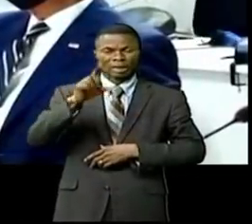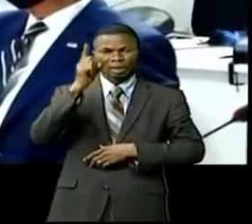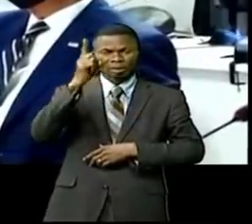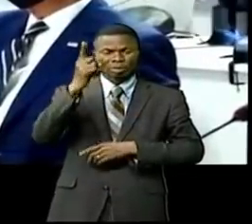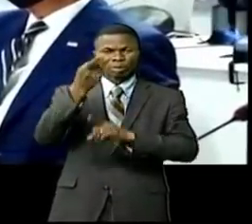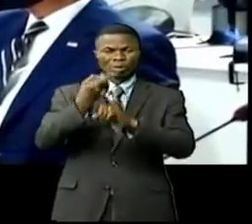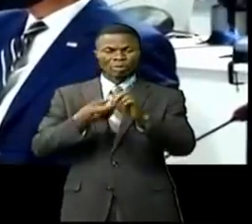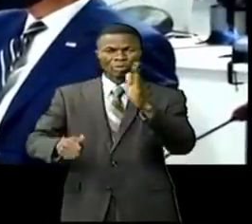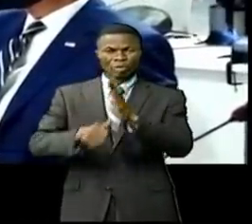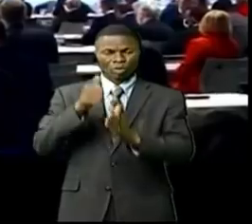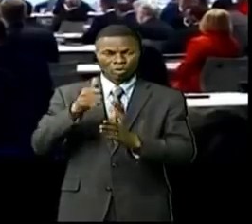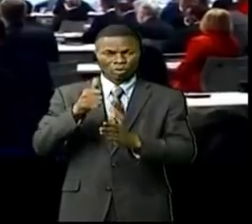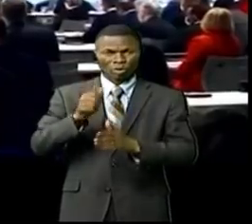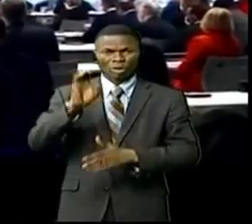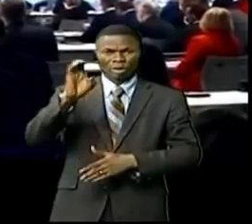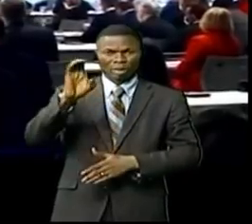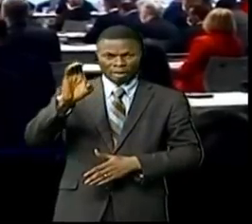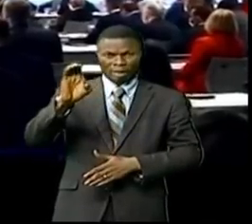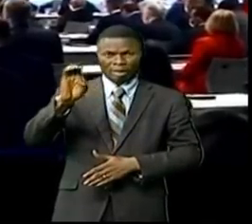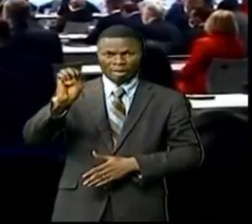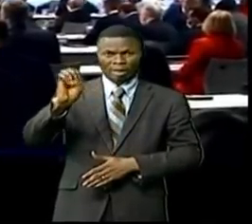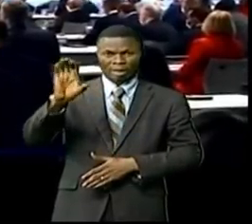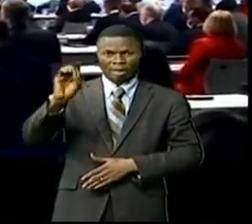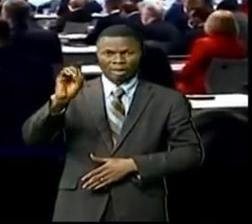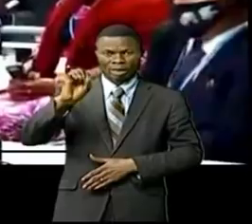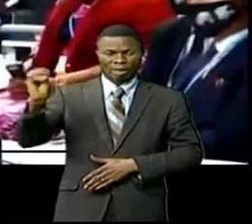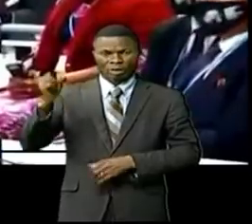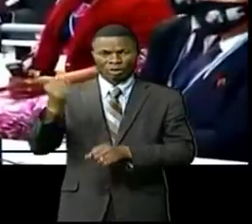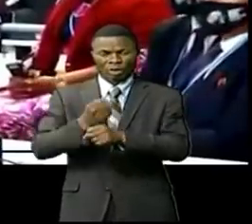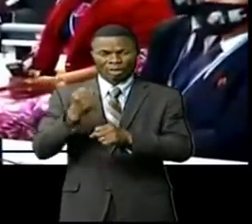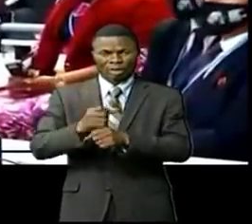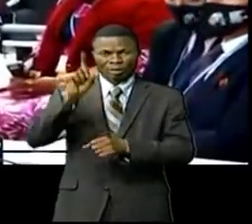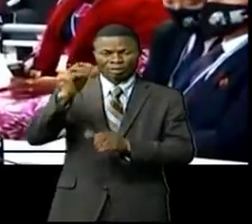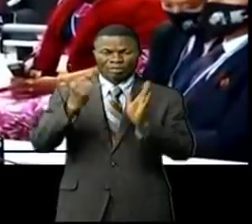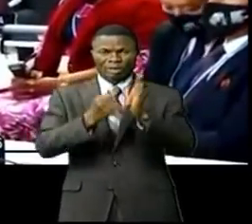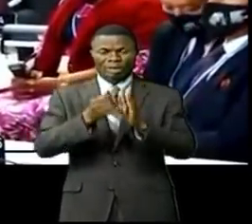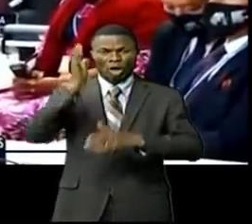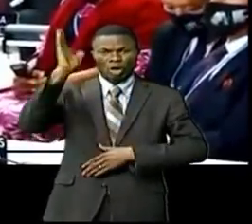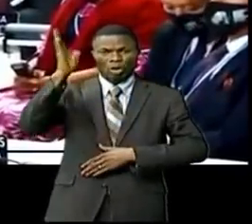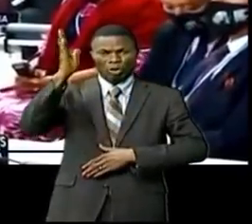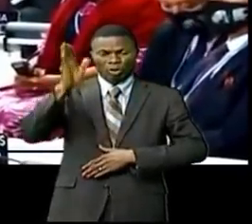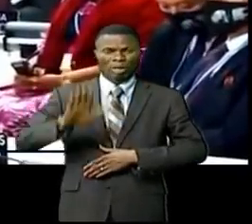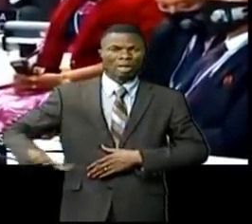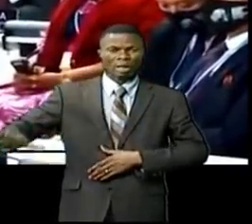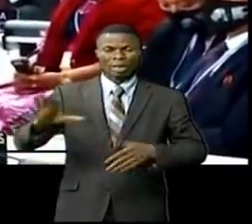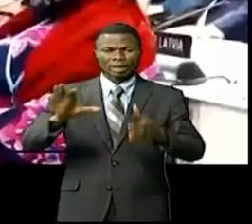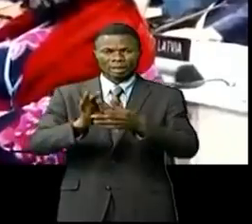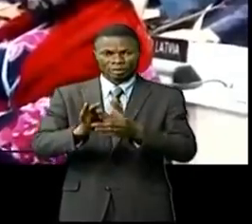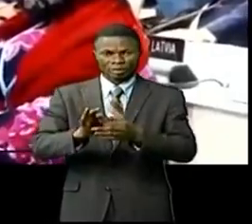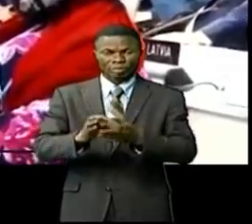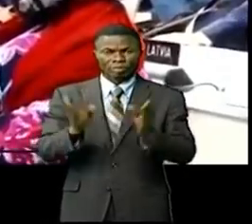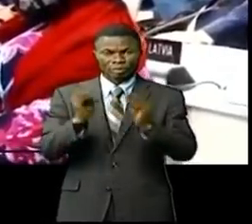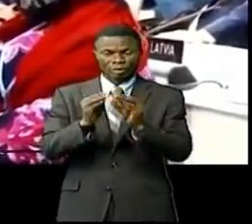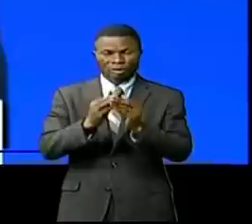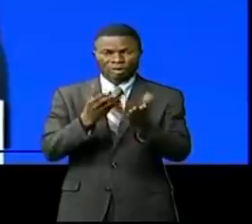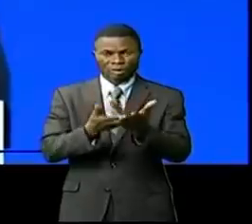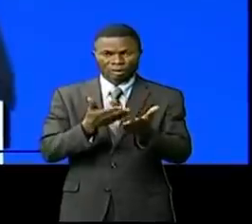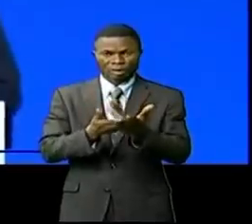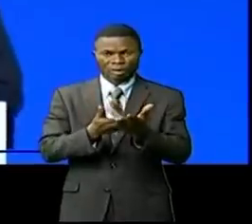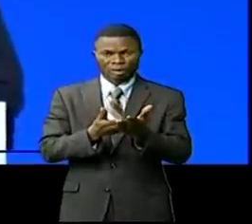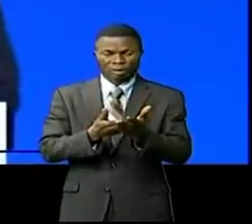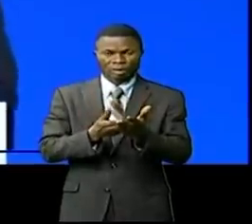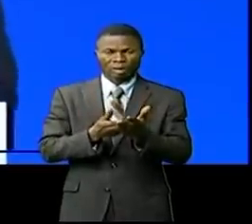Glasgow, en Écosse, aux travaux de la 26e conférence des Nations Unies sur le climat. Les assises sont placées sous